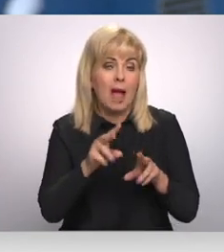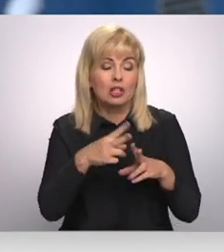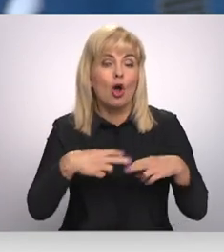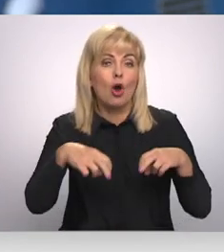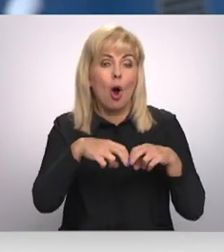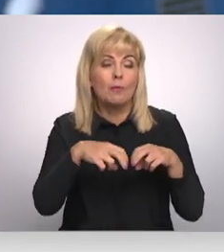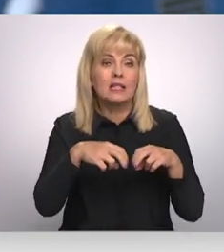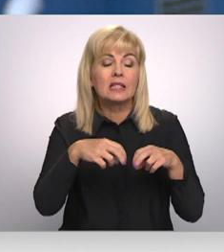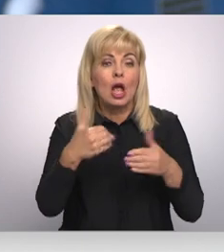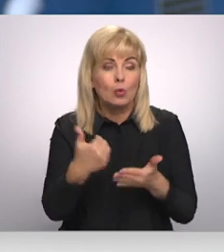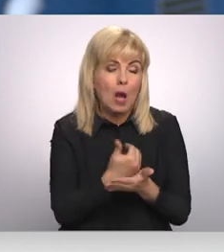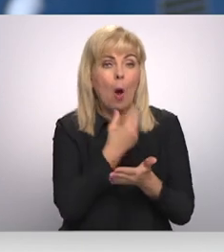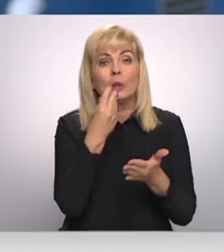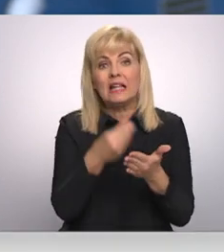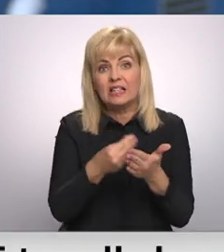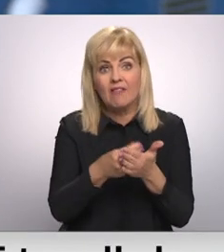pārvērtēt un